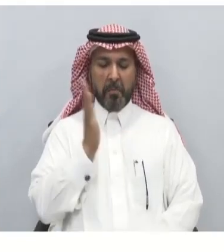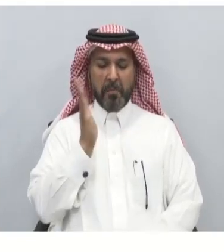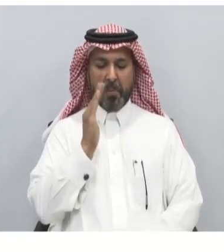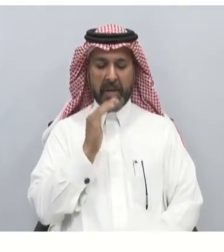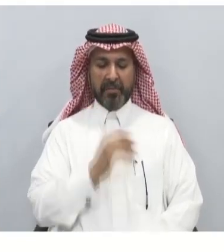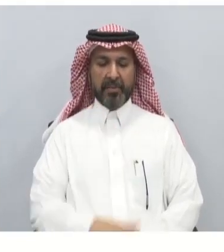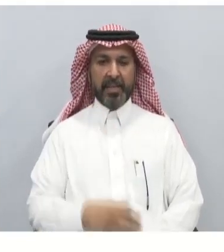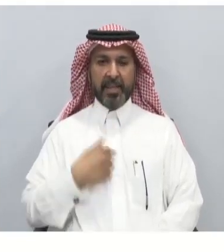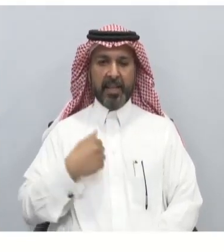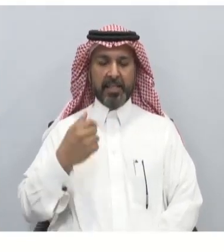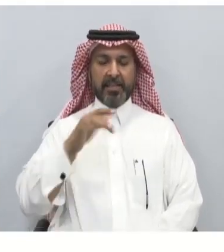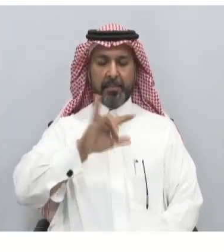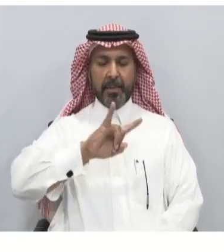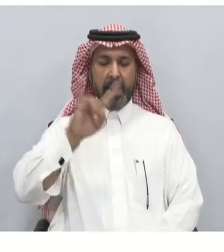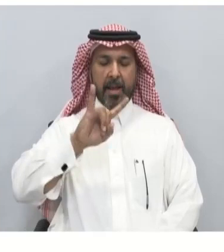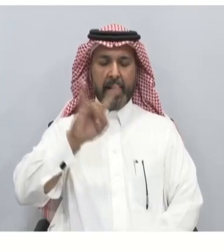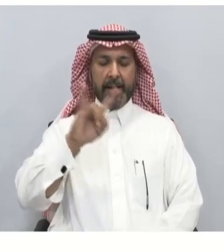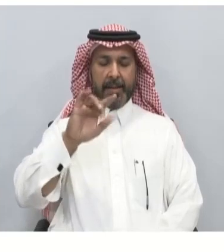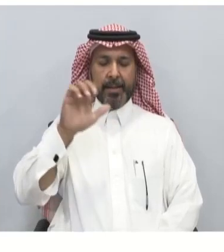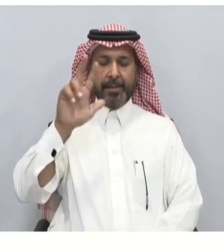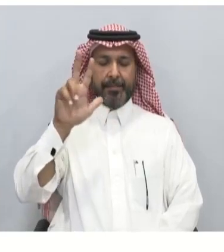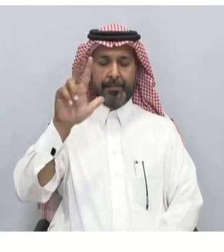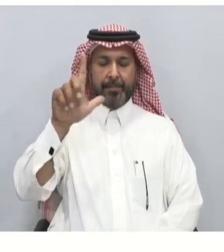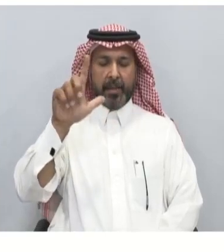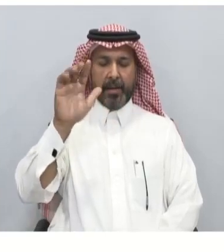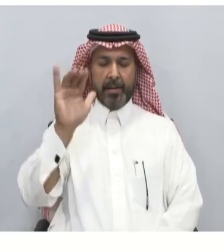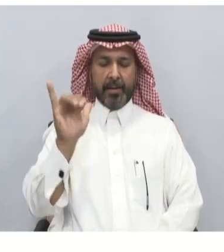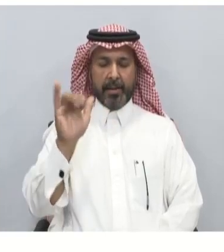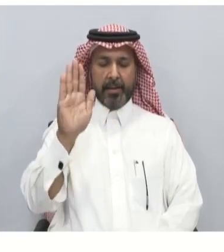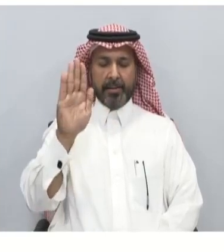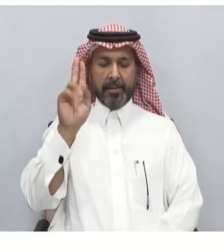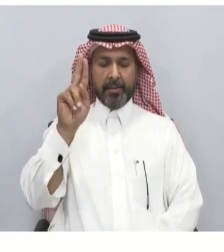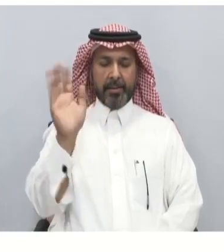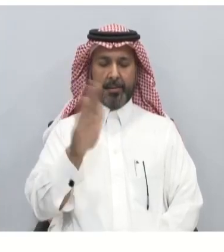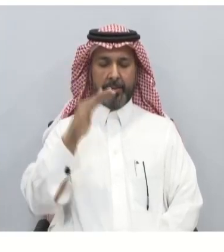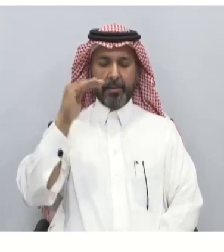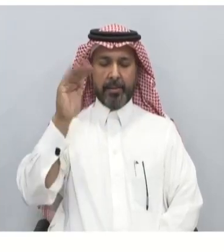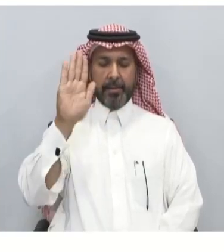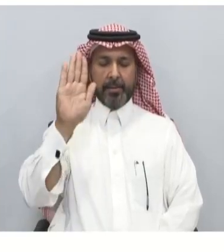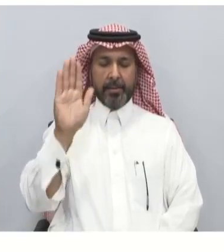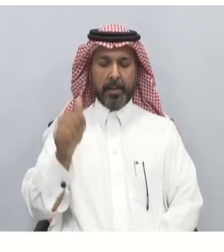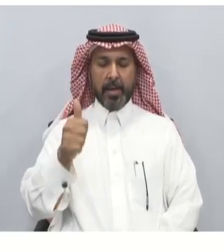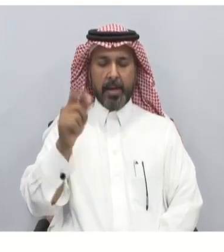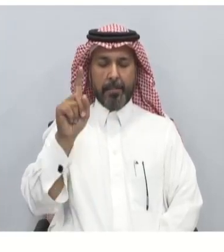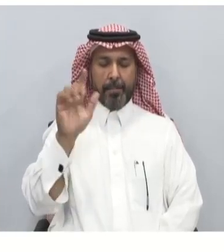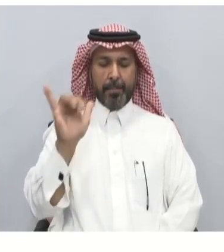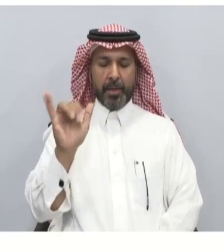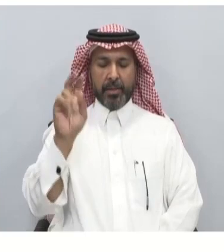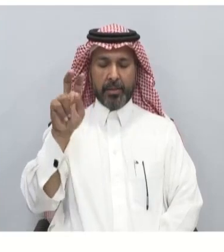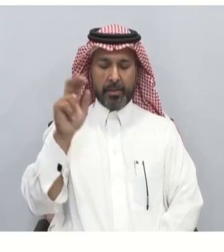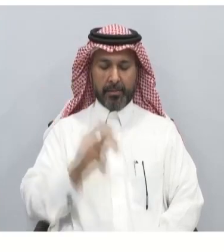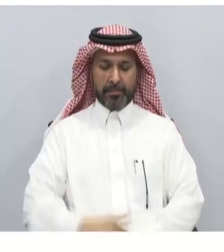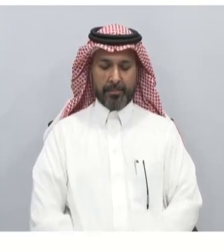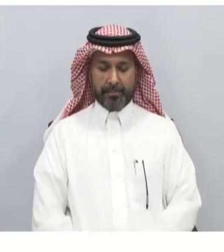متتابعة ليست حسابية، لأن الفرق بين كل حدين متتاليين غير